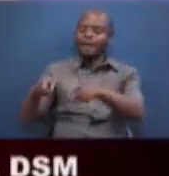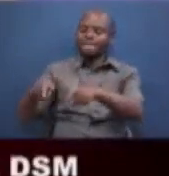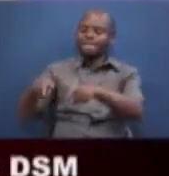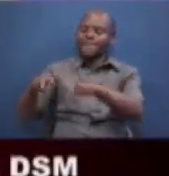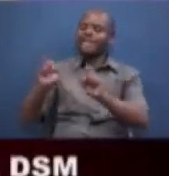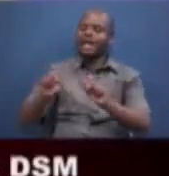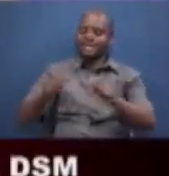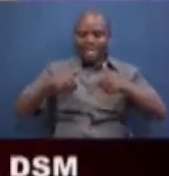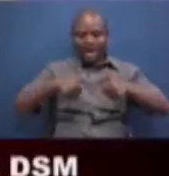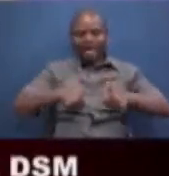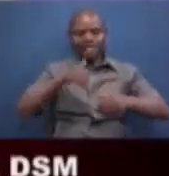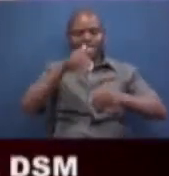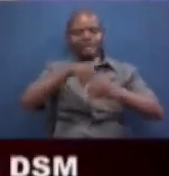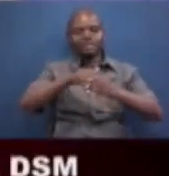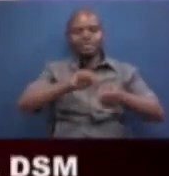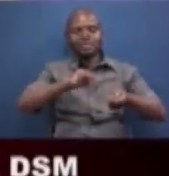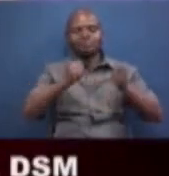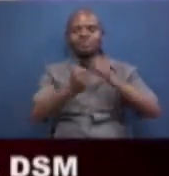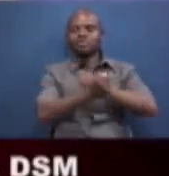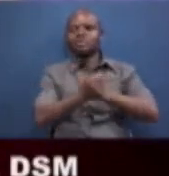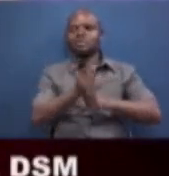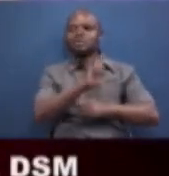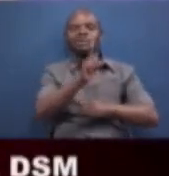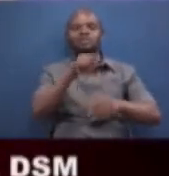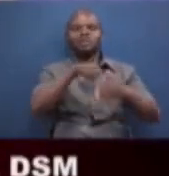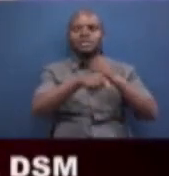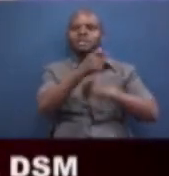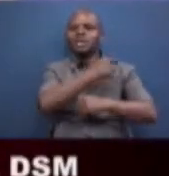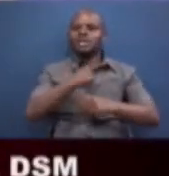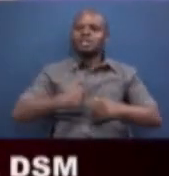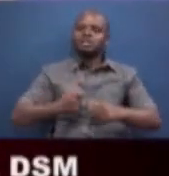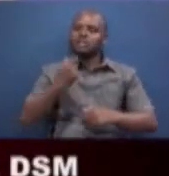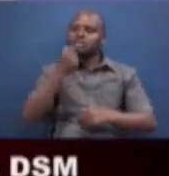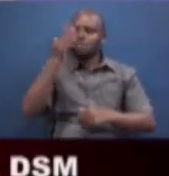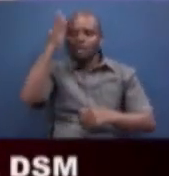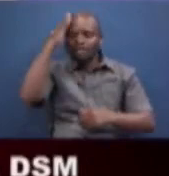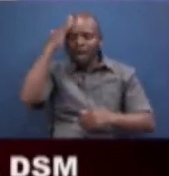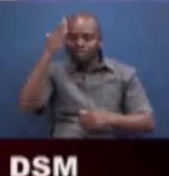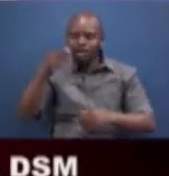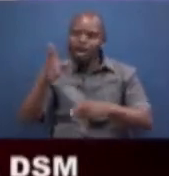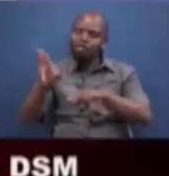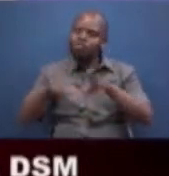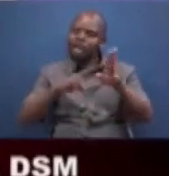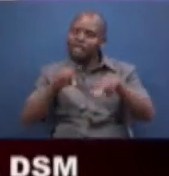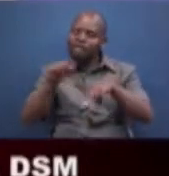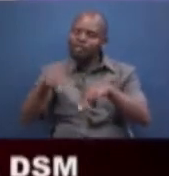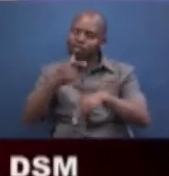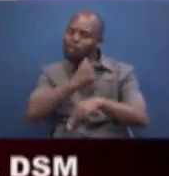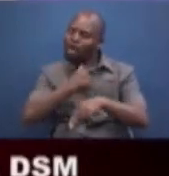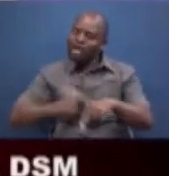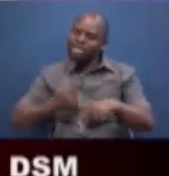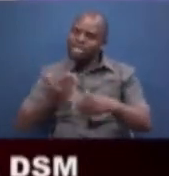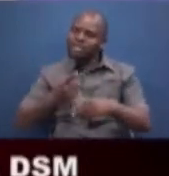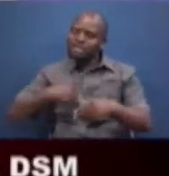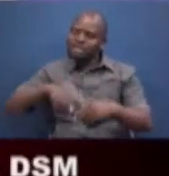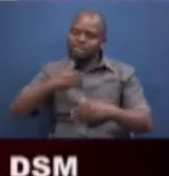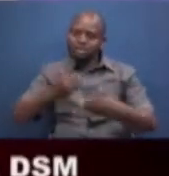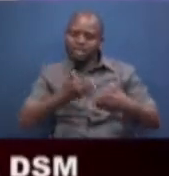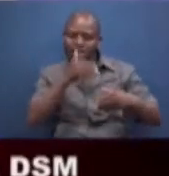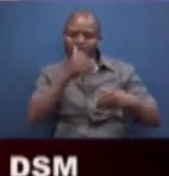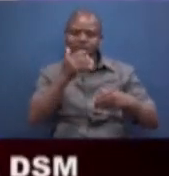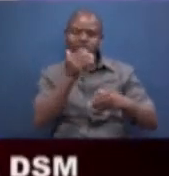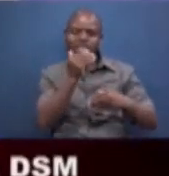cha Mapinduzi, kwa nini tunamuingiza umo rais? Tunasema unajua mkataba huu ni wa rais na sisi wana